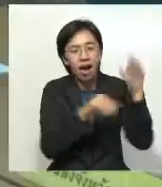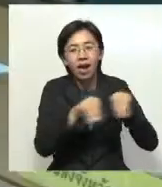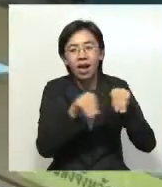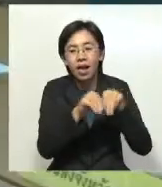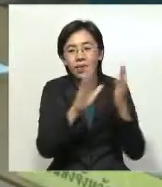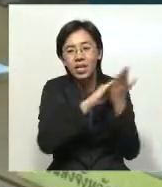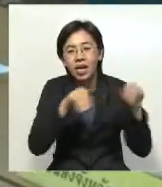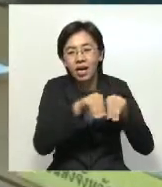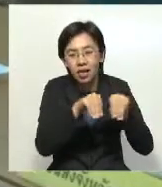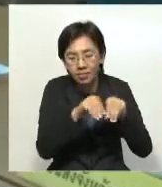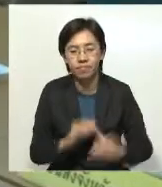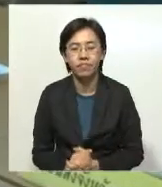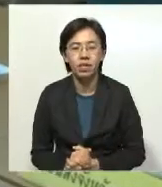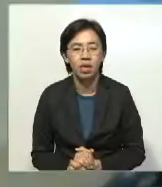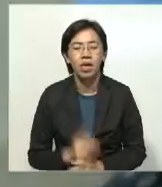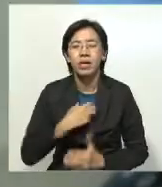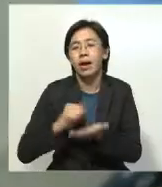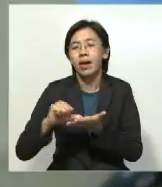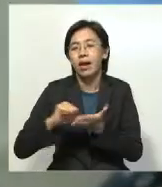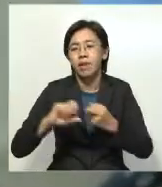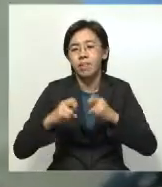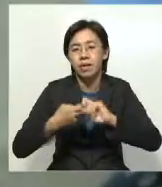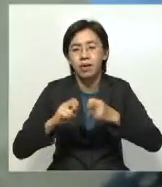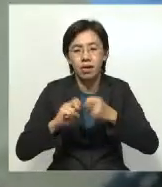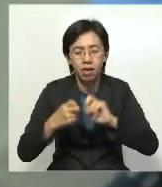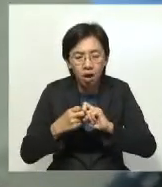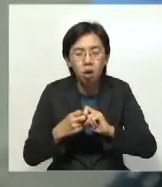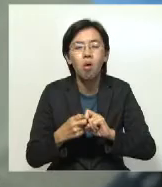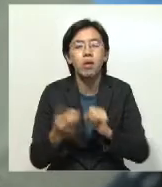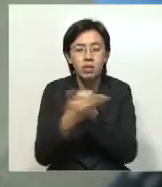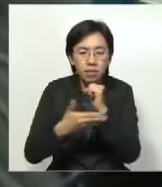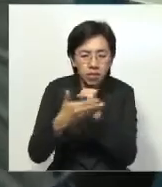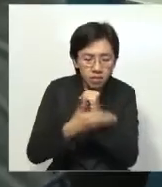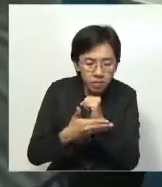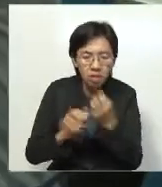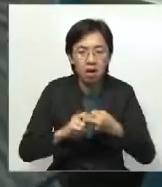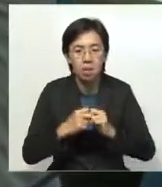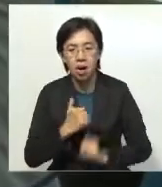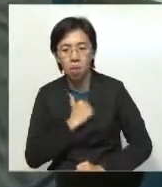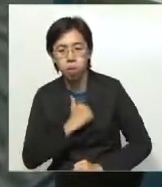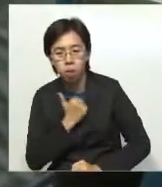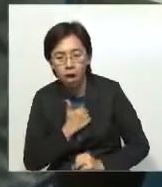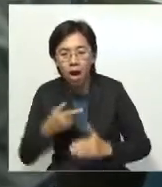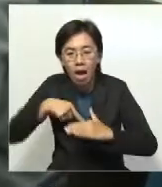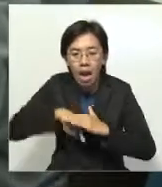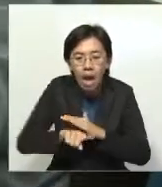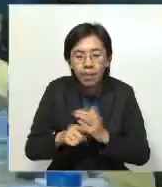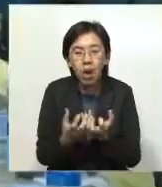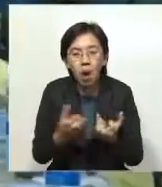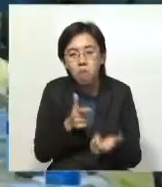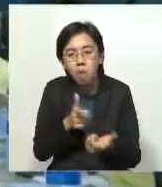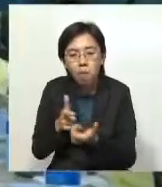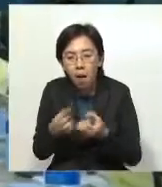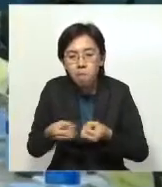นบ้านเน้นย้ำการป้องกันปัญหาด้านความมั่นคงทั้งปัญหายาเสพติดผู้มีอิทธิพลการลักลอบค้าอาวุธสงคร